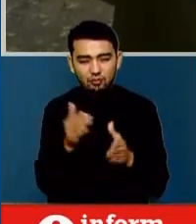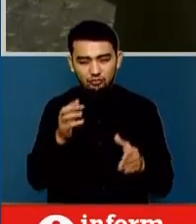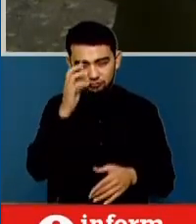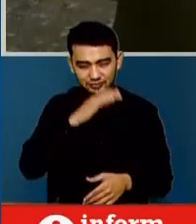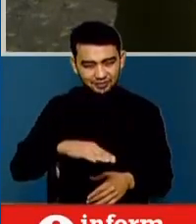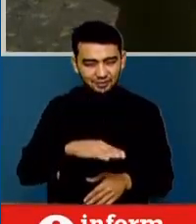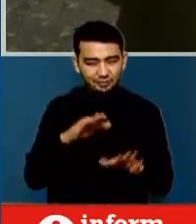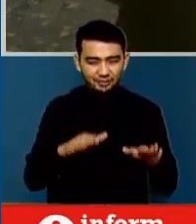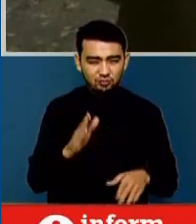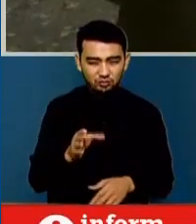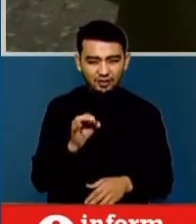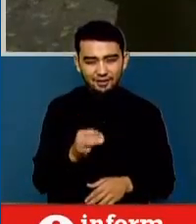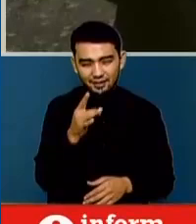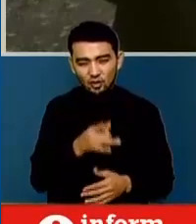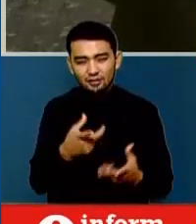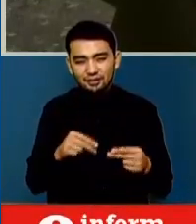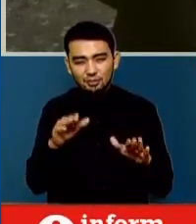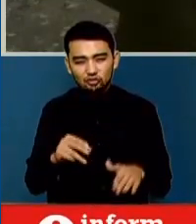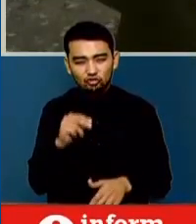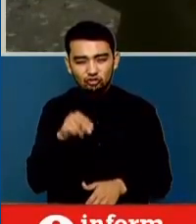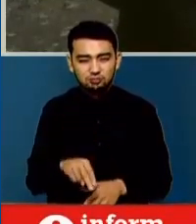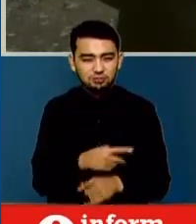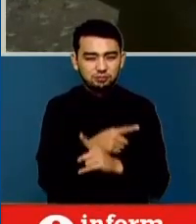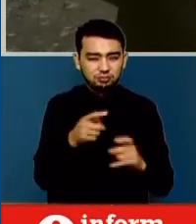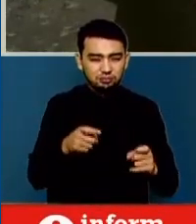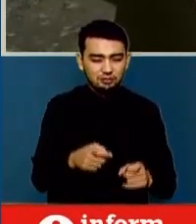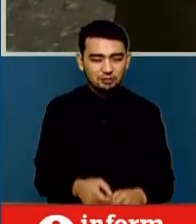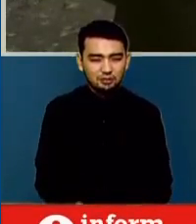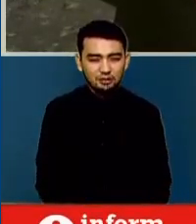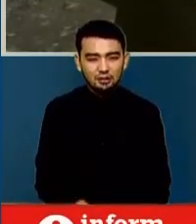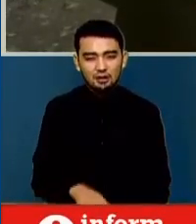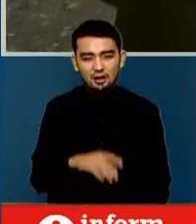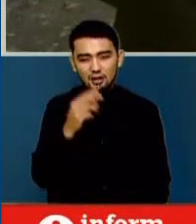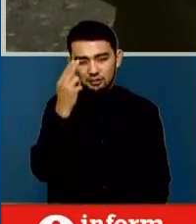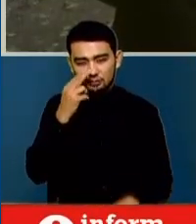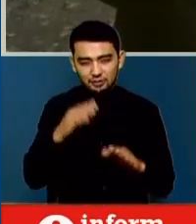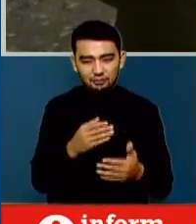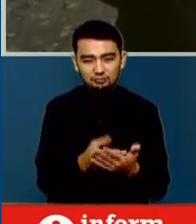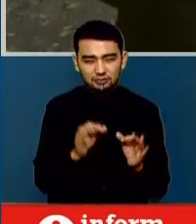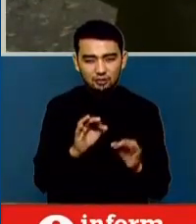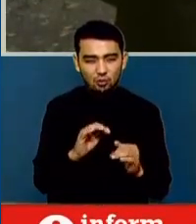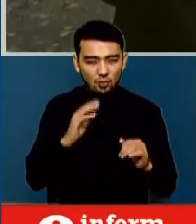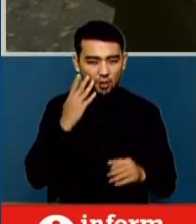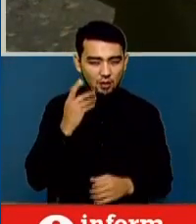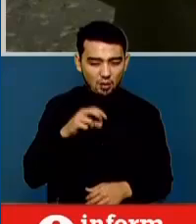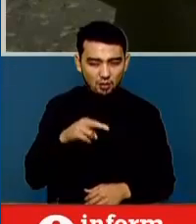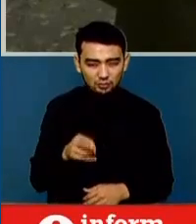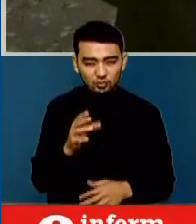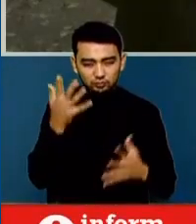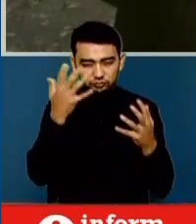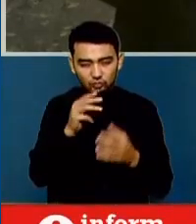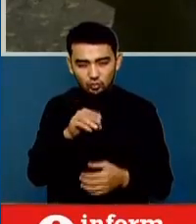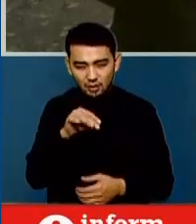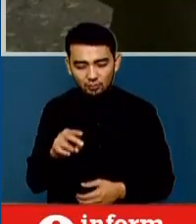территории страны, поэтому в ряде регионов объявлено штормовое предупреждение. В столице предупреждают о гололеде и тумане. В